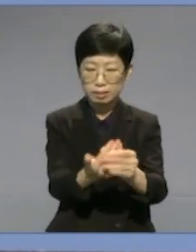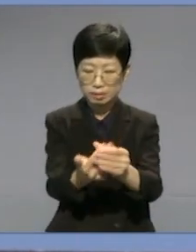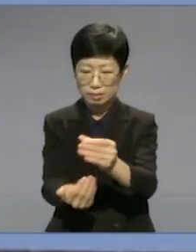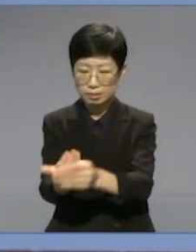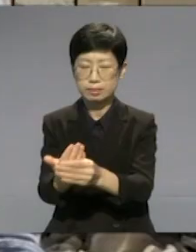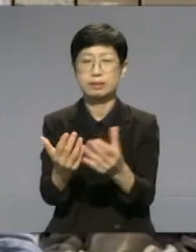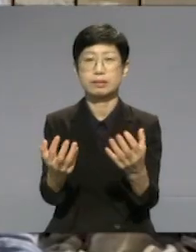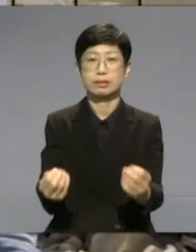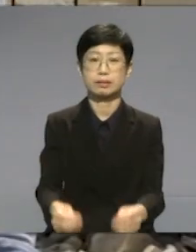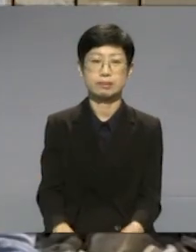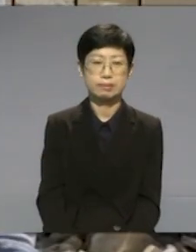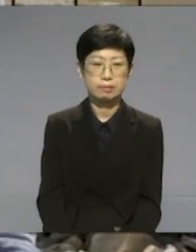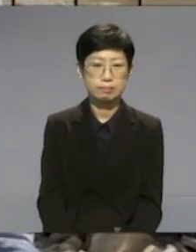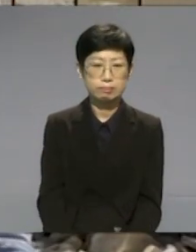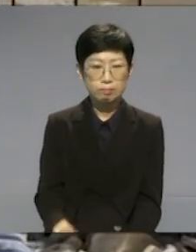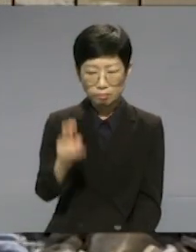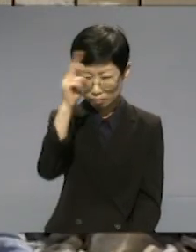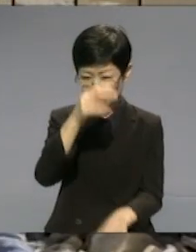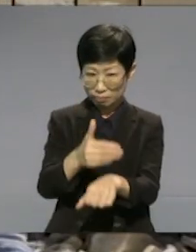속출합니다.